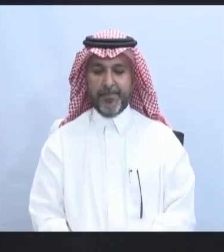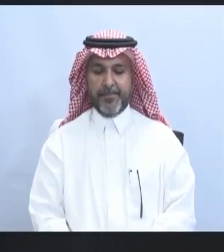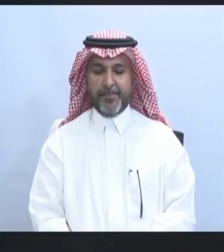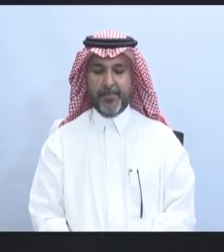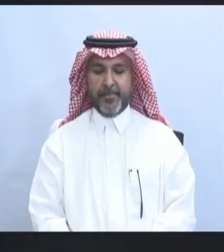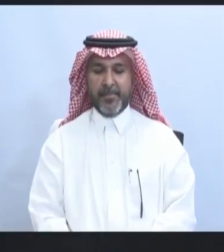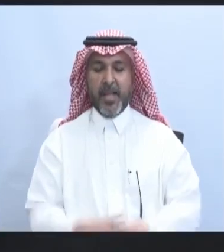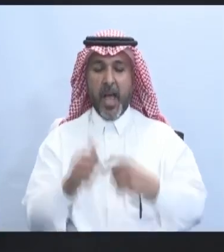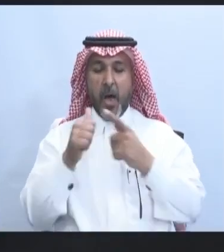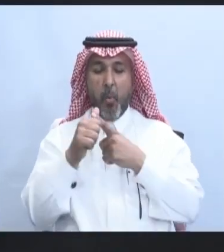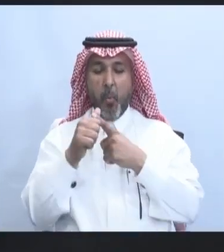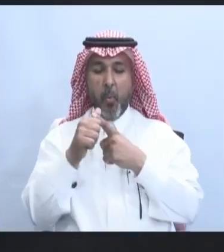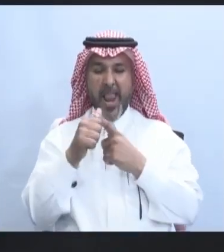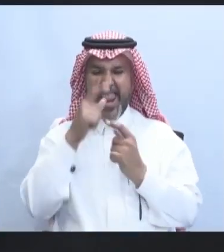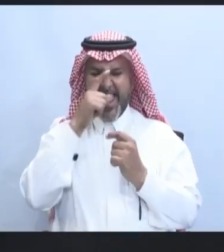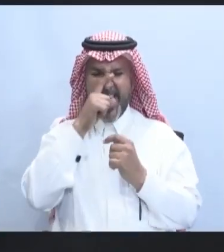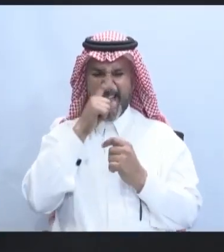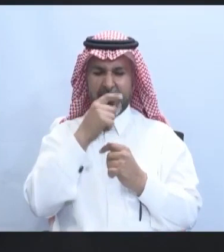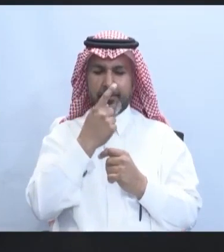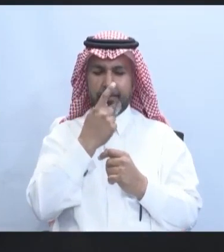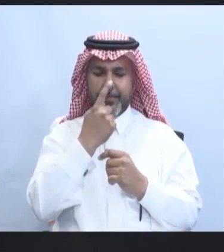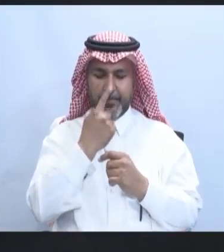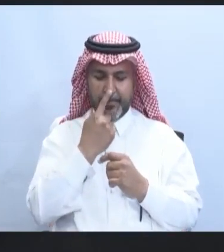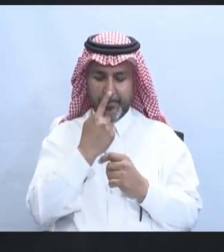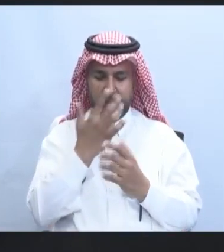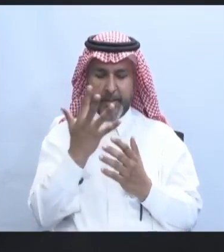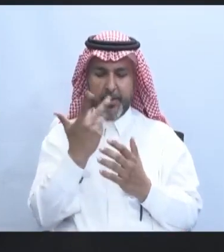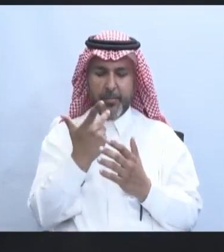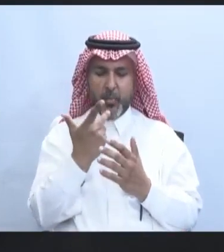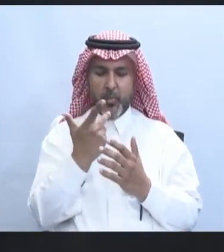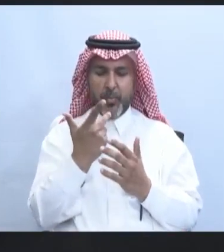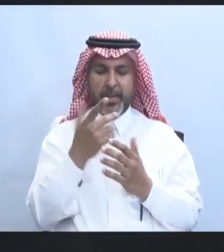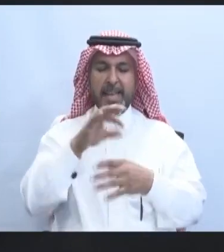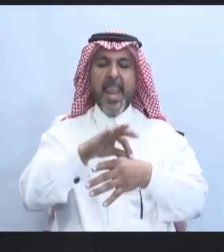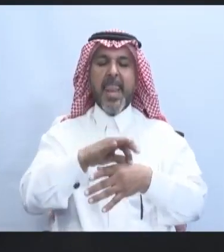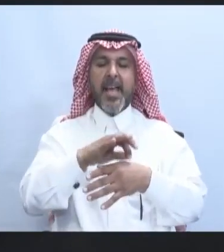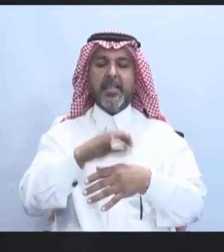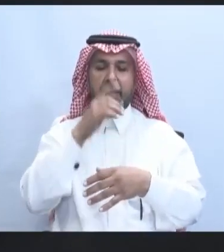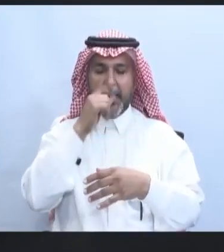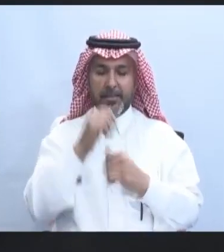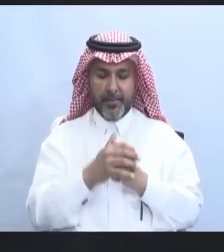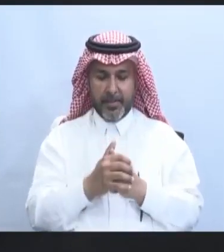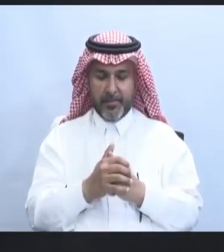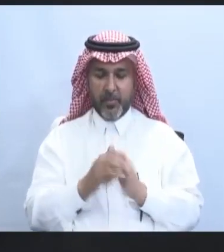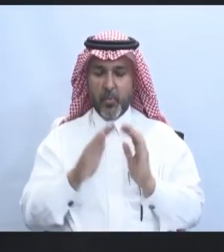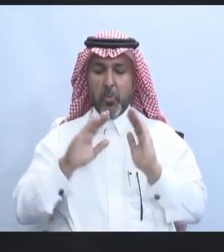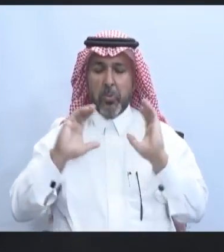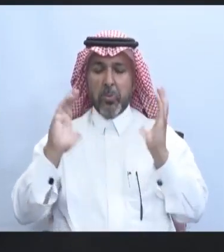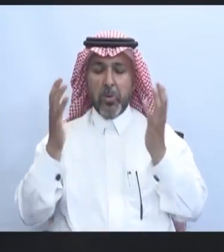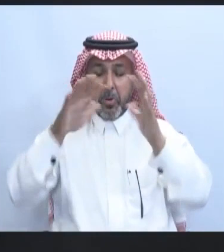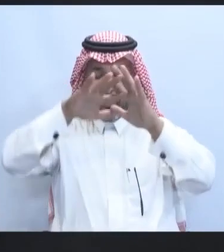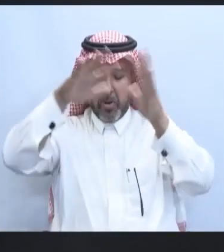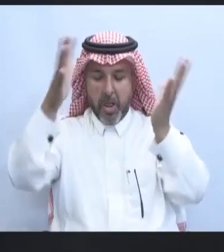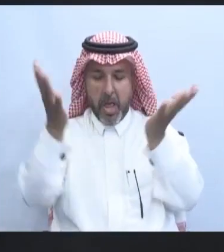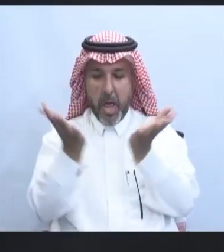بدون حدود او بدون قيود على فئه دون الاخرى عالميه لانها وصلت الى جميع